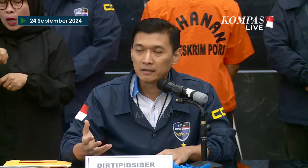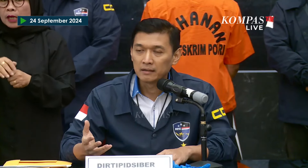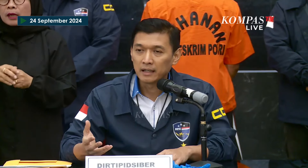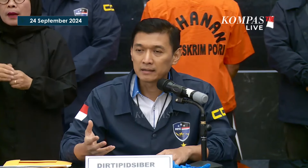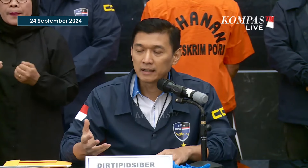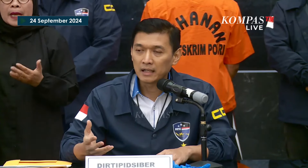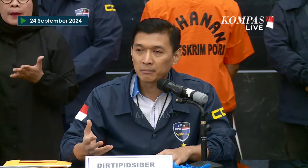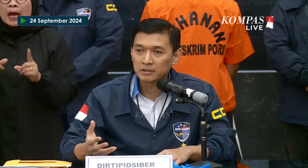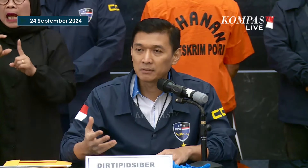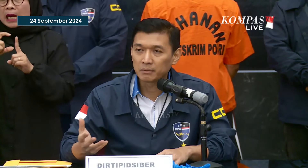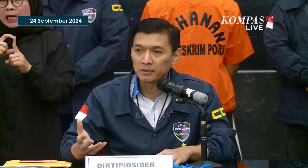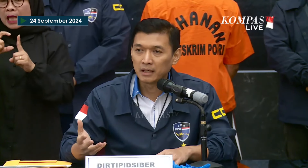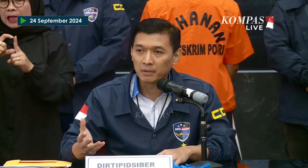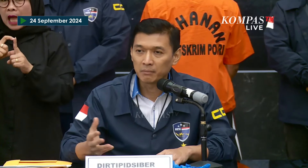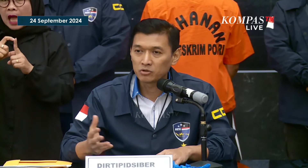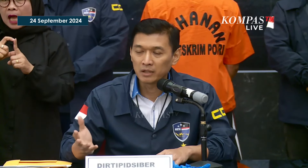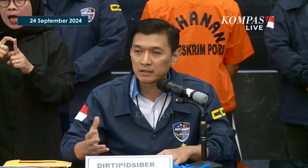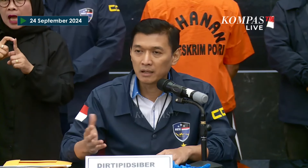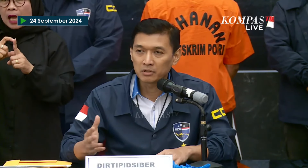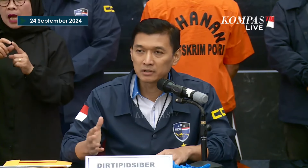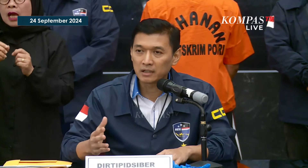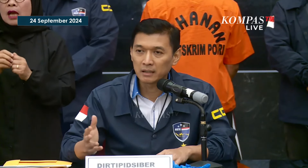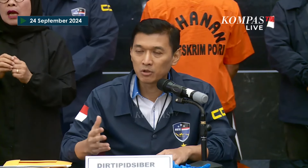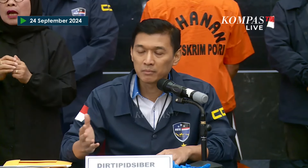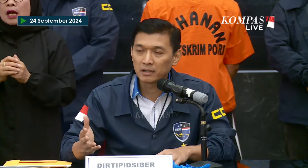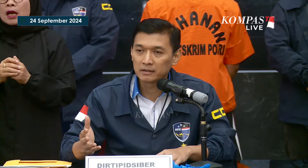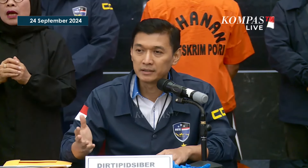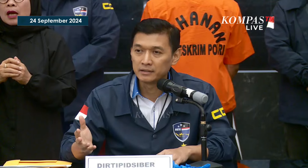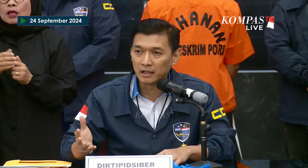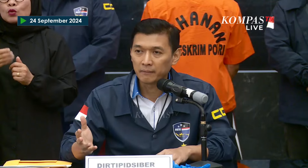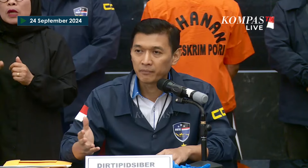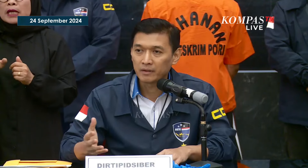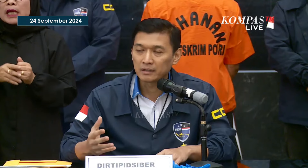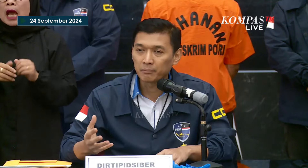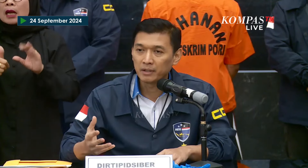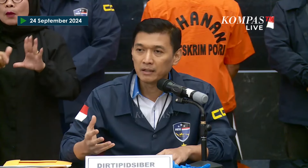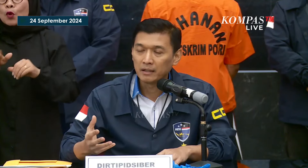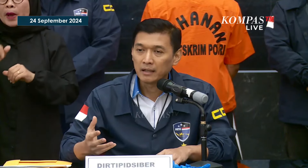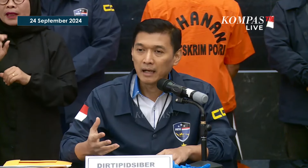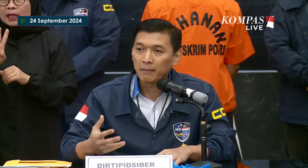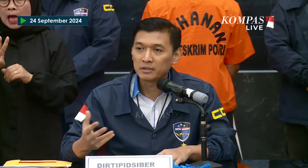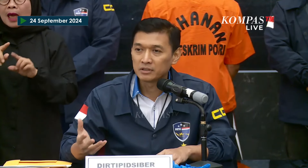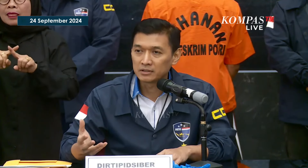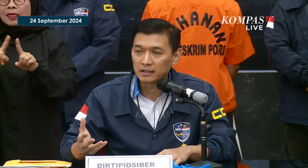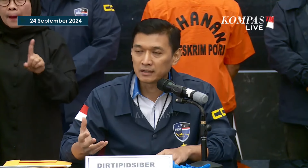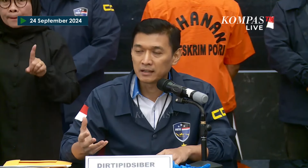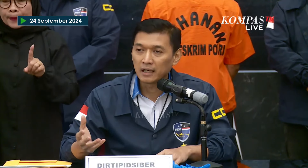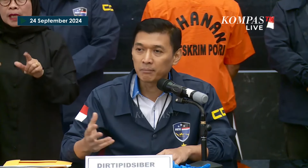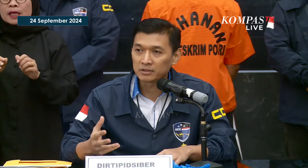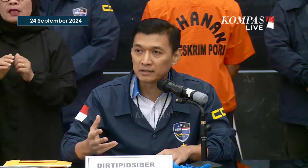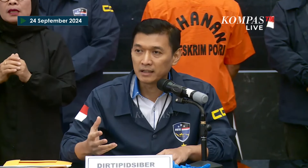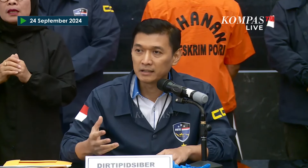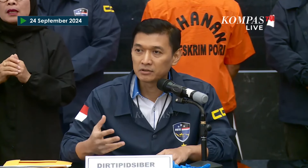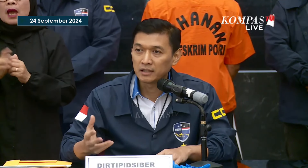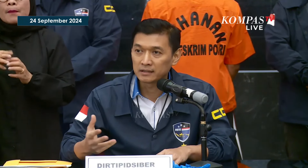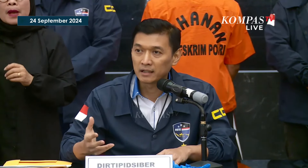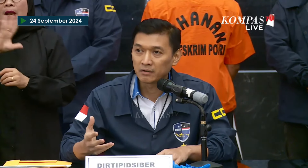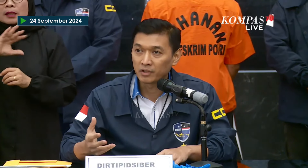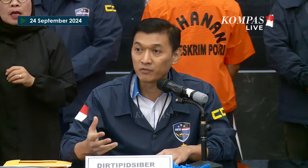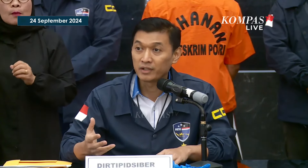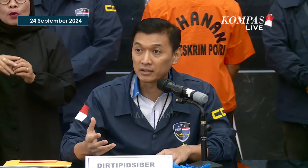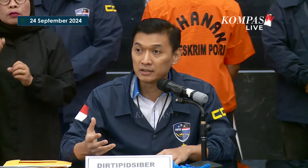sebetulnya data-data apa saja yang berpindah. Memang jumlahnya hampir sekitar 6,3, tetapi apa jenis datanya dan apa saja